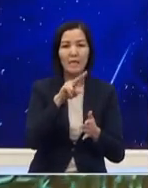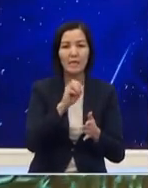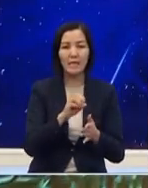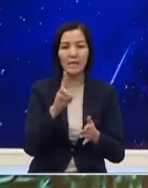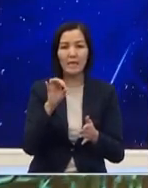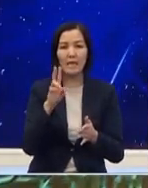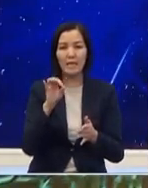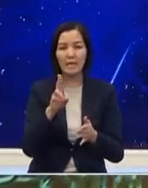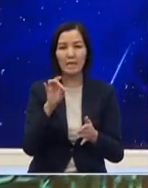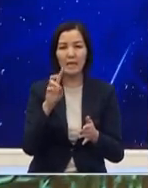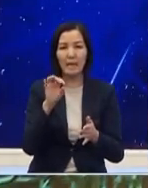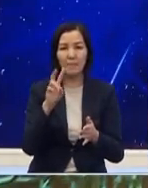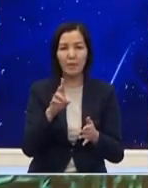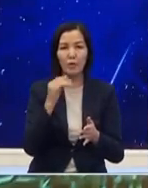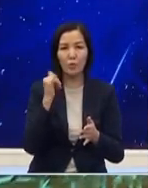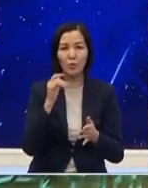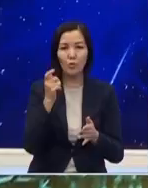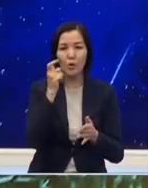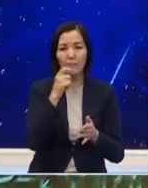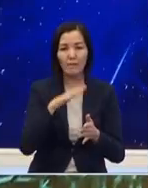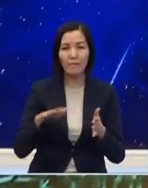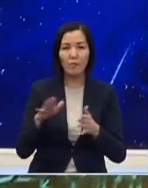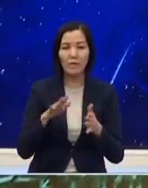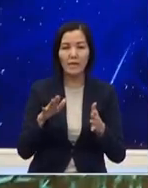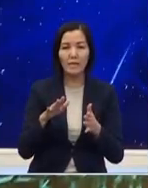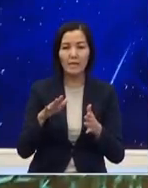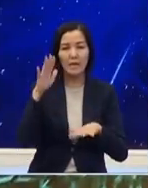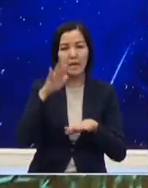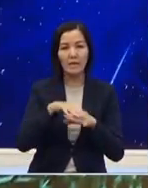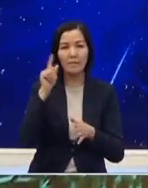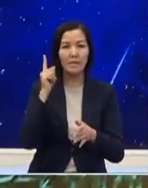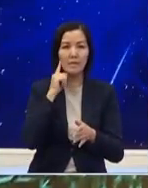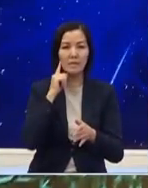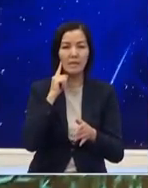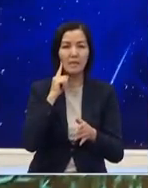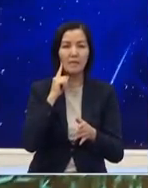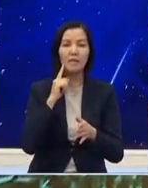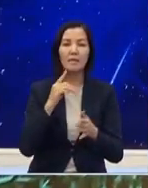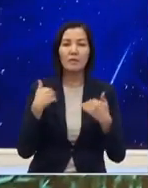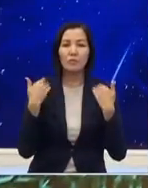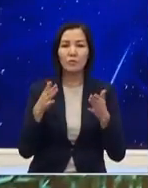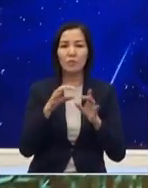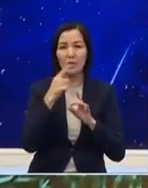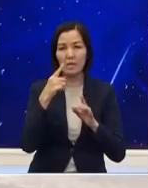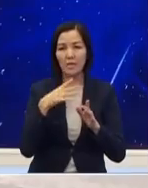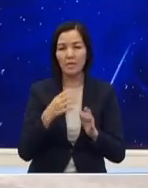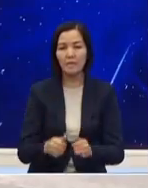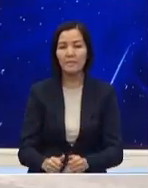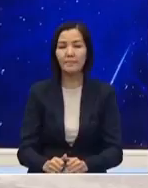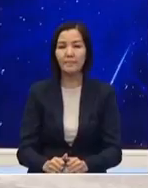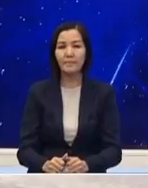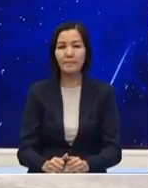түске дейін Іле, Кеген, Райымбек, Ұйғыр, Панфилов аудандарының ақпарын тыңдады, бағдар берді.